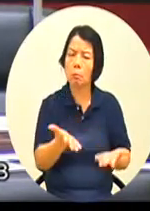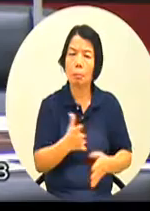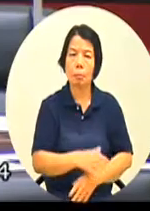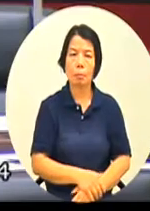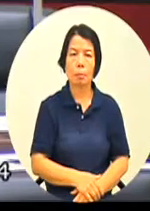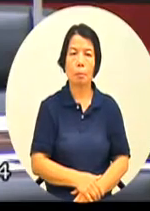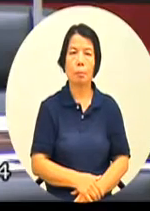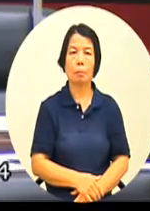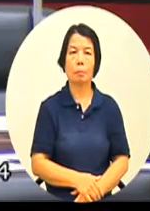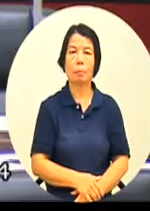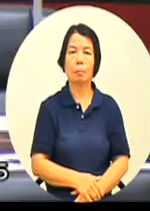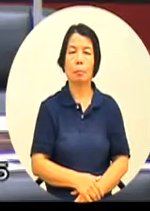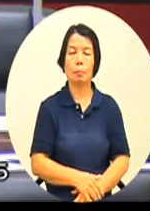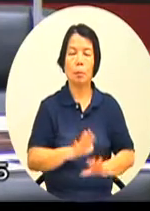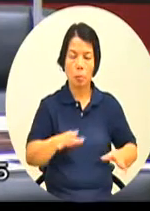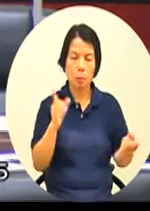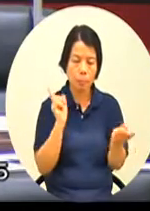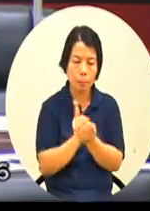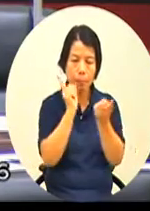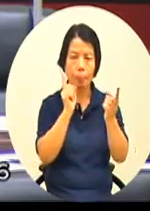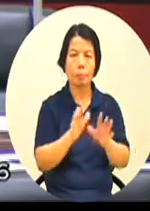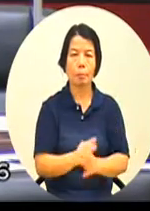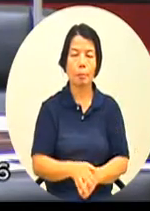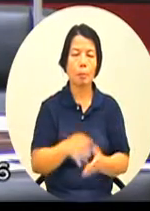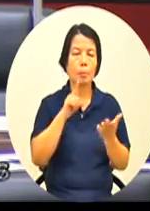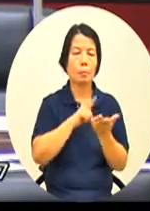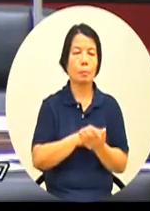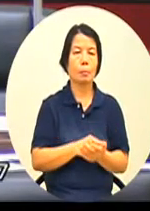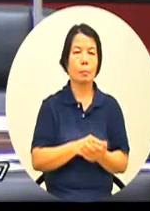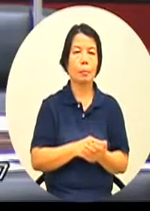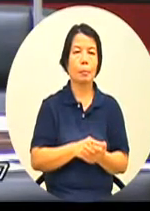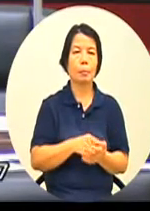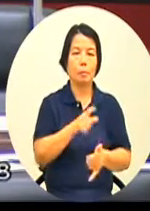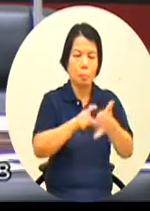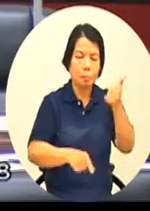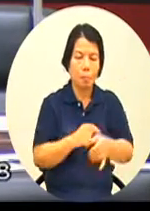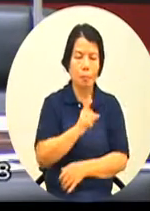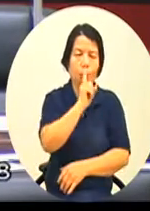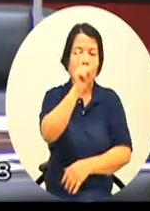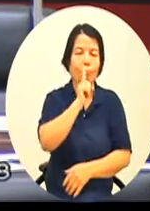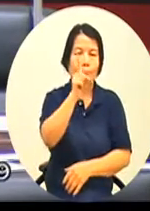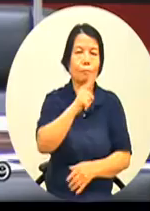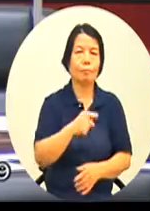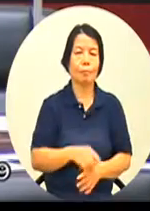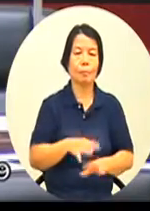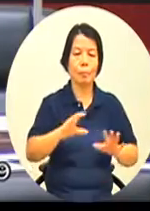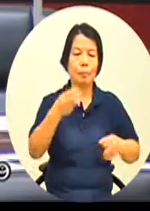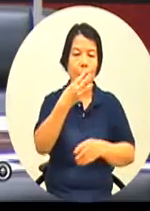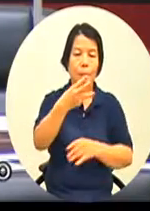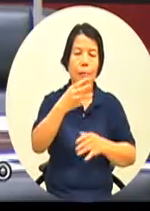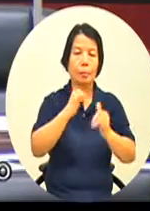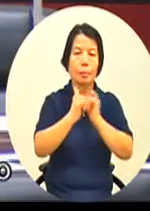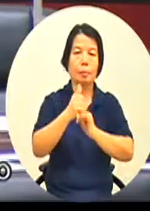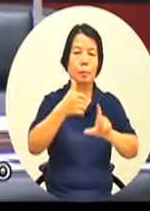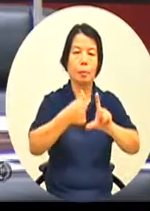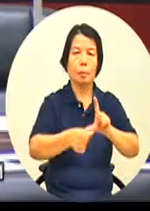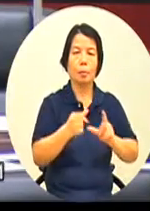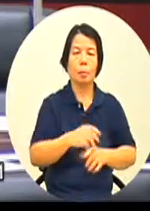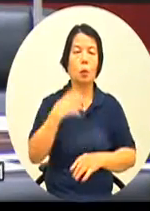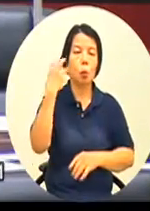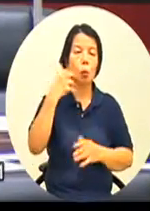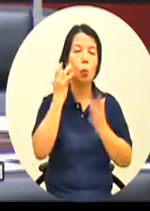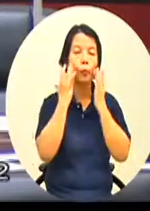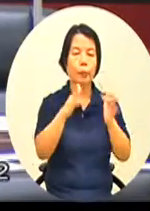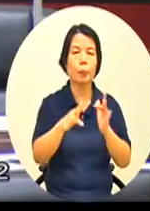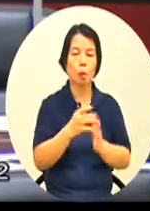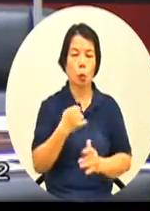目前碰到的陈情抗议的事件，三民区的果菜市场，而且我的选